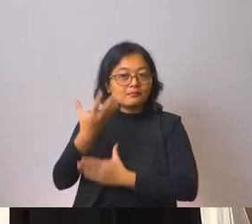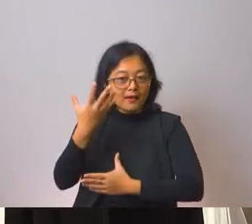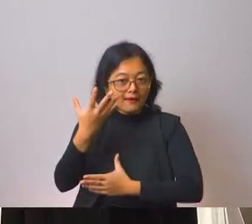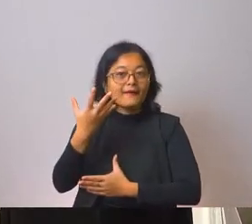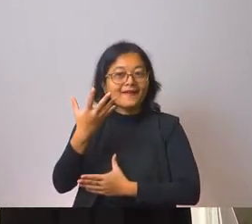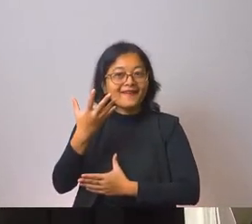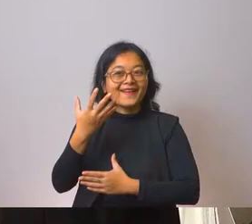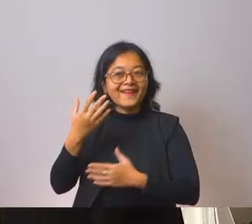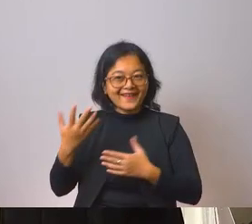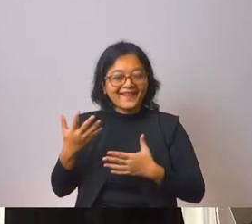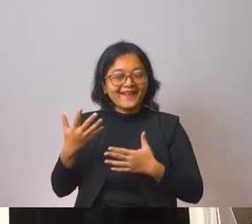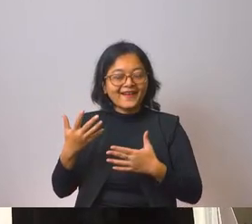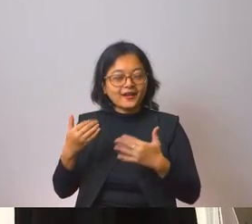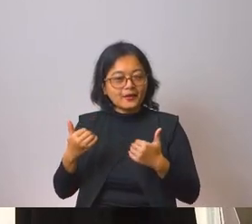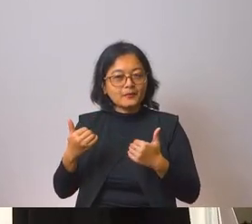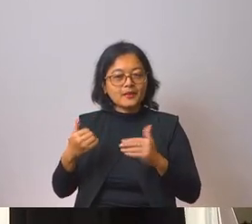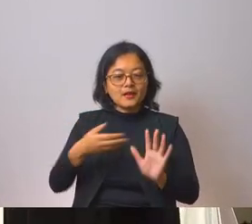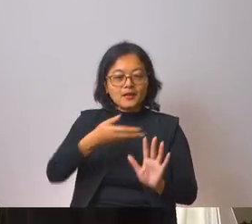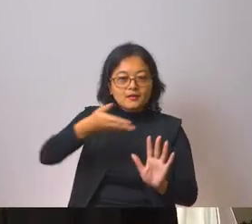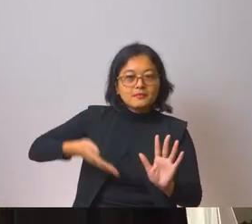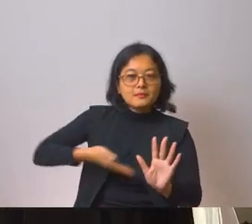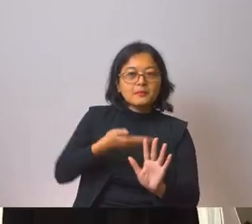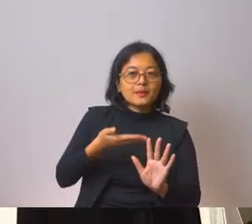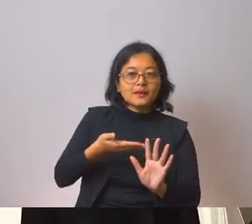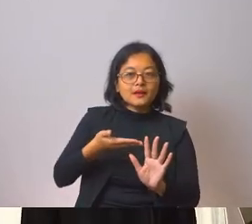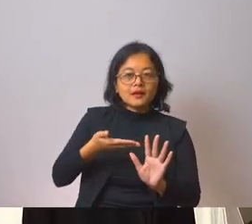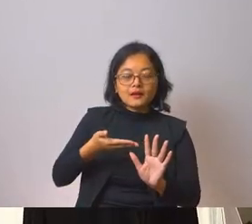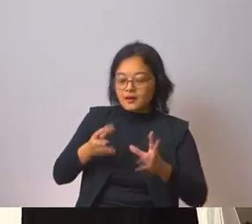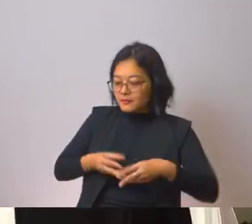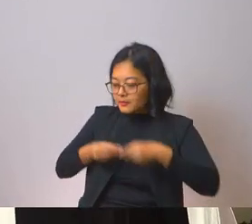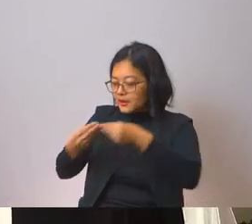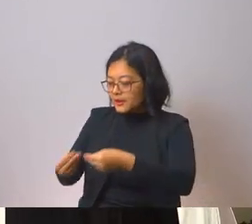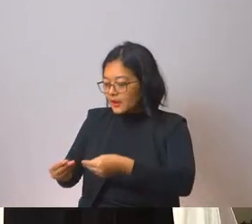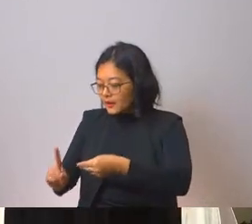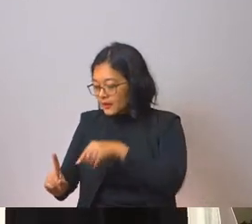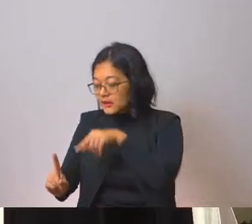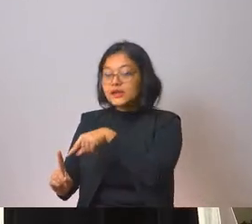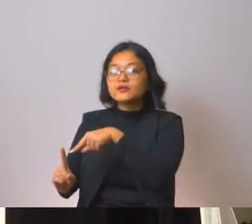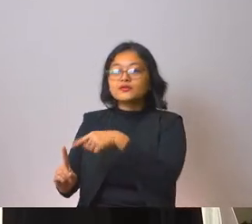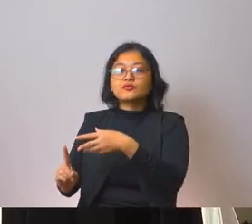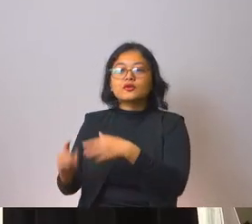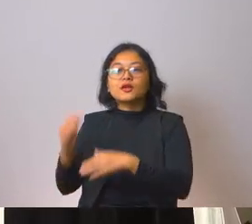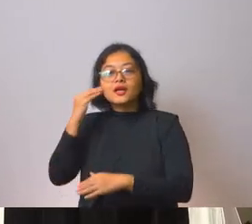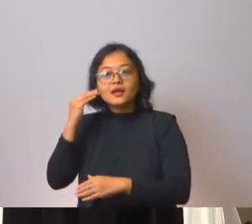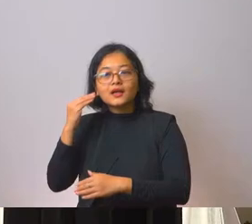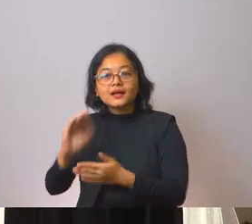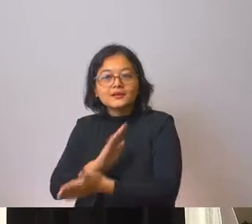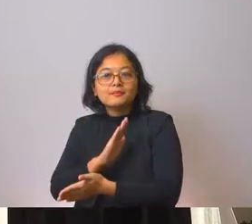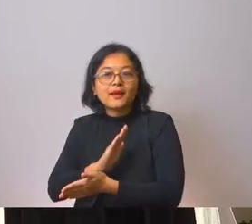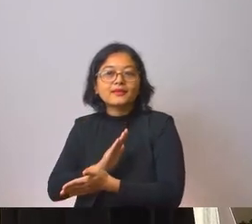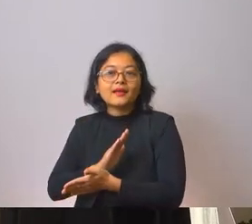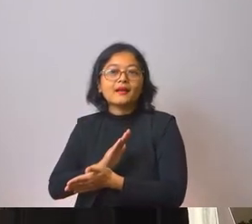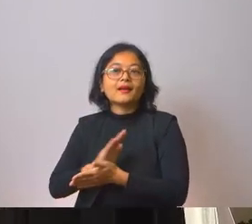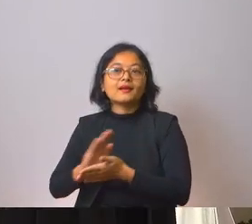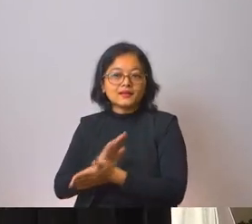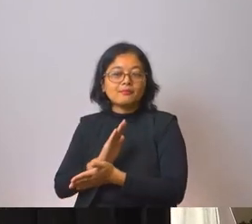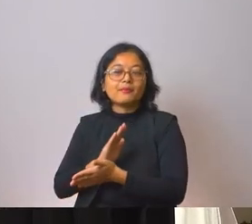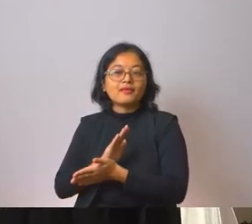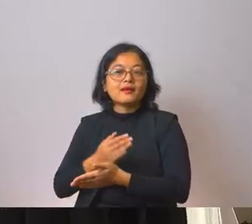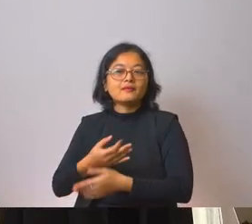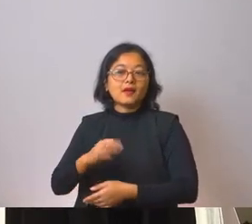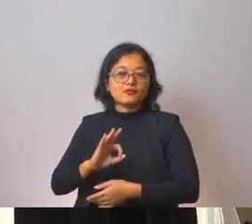Bapak Ibu tahu apa yang harus dikerjakan untuk membuat anak-anak ini setara, semartabat dengan